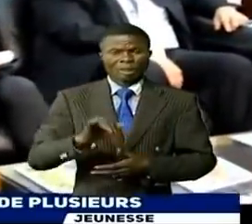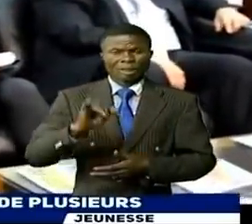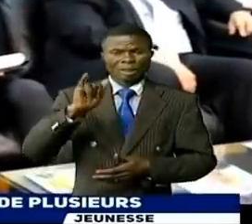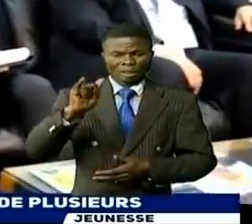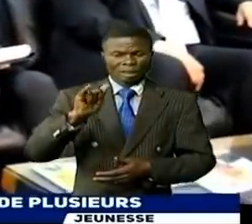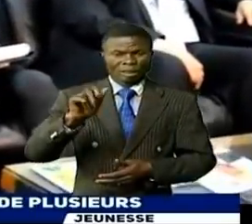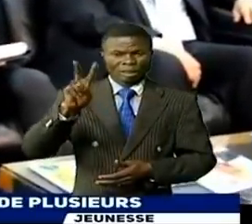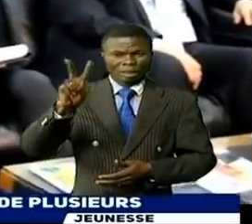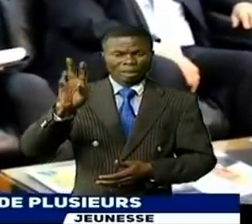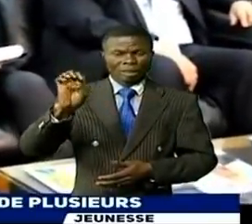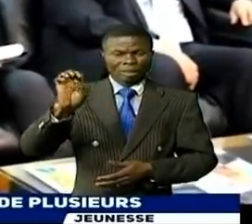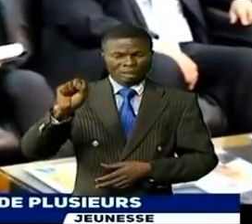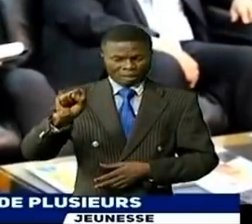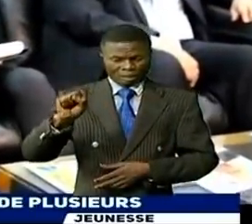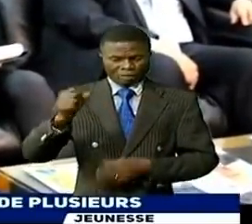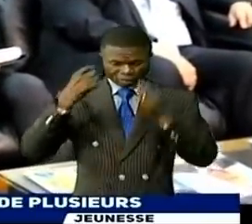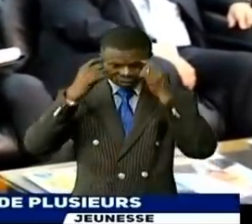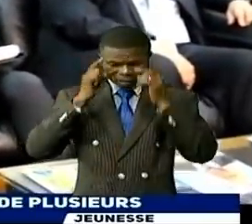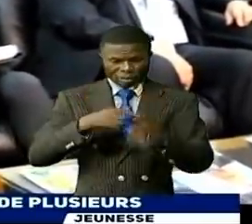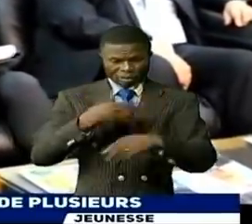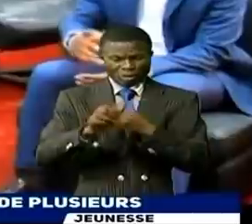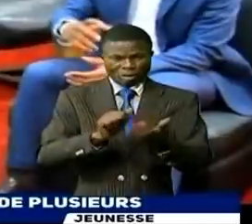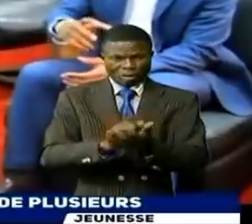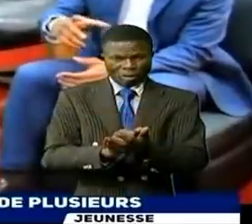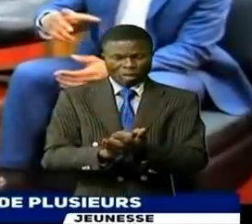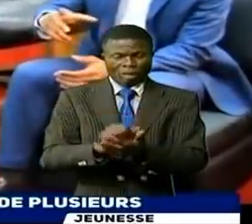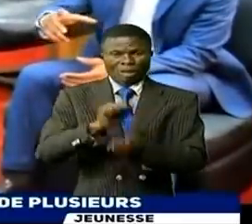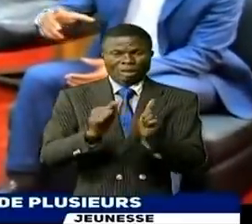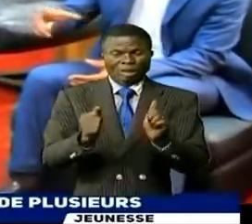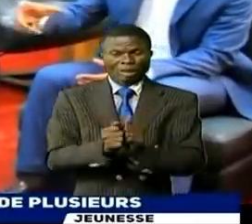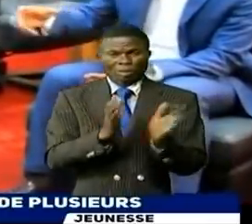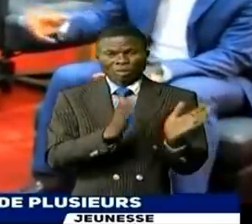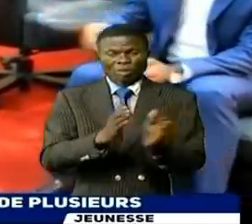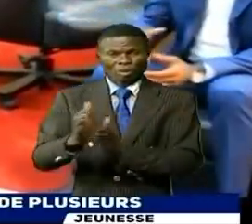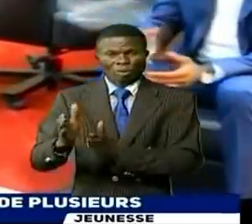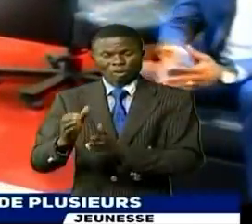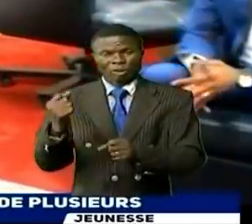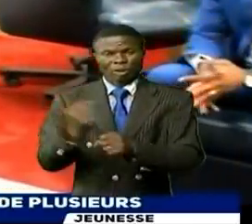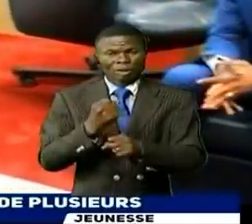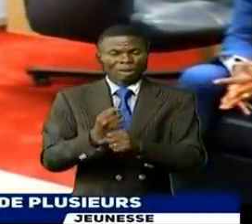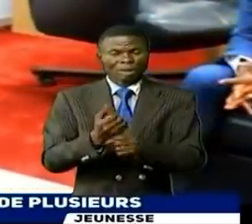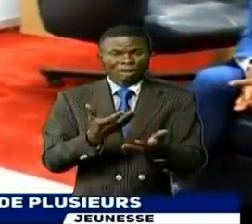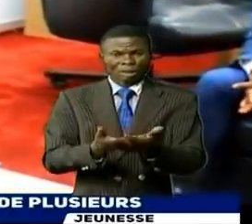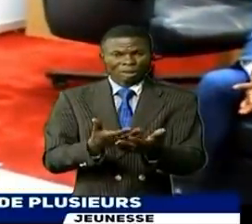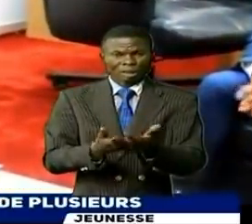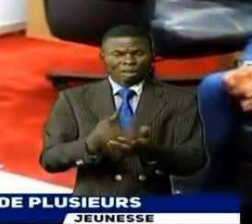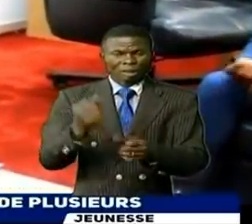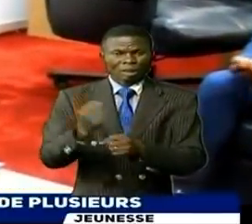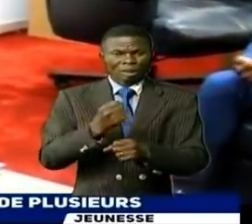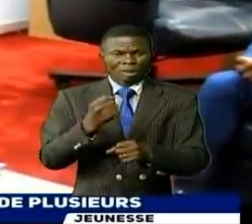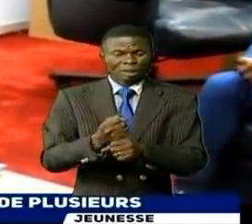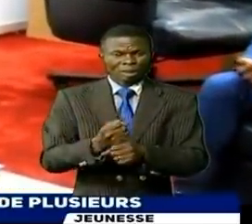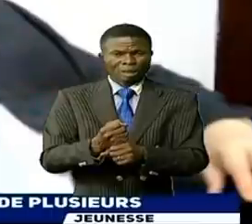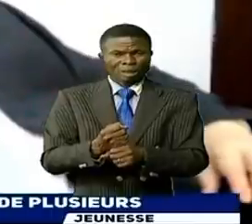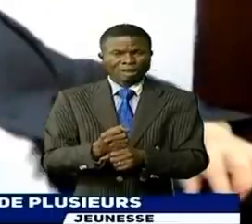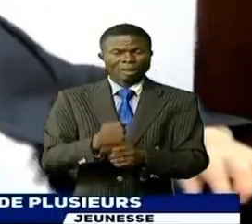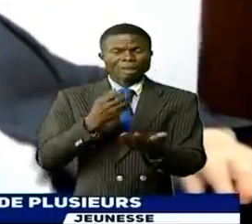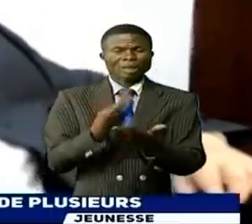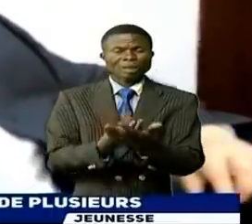résolu d'explorer la voie de la coopération pour les secteurs pourvoyeurs d'emplois tels l'agroalimentaire, la